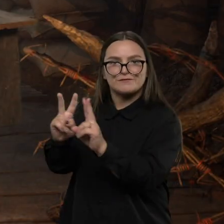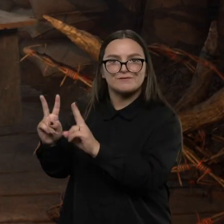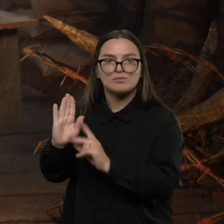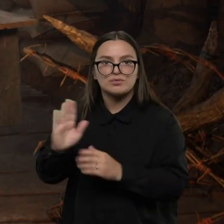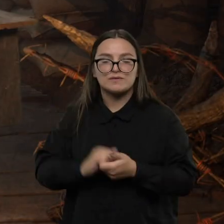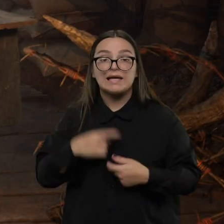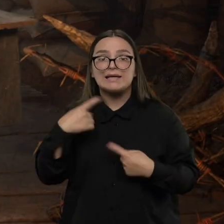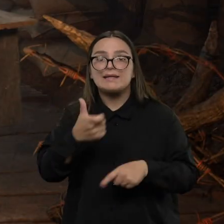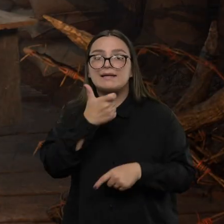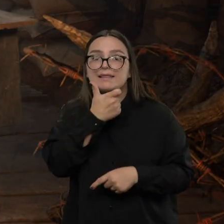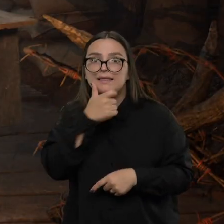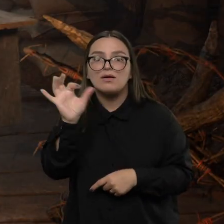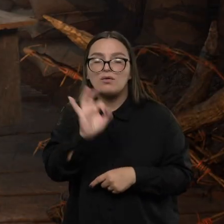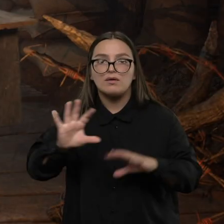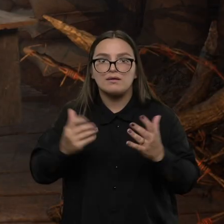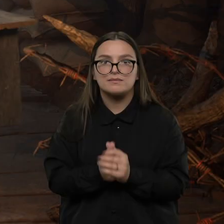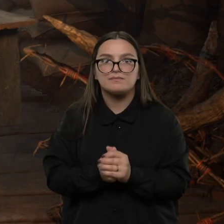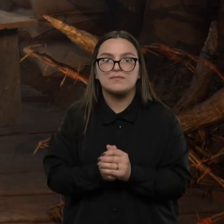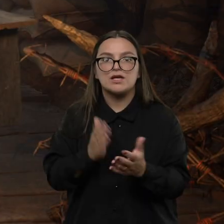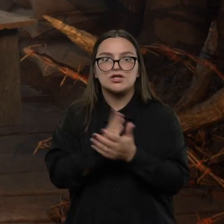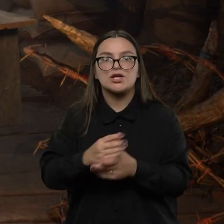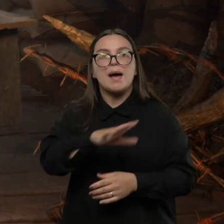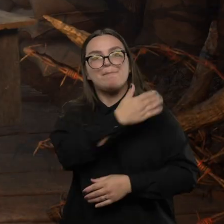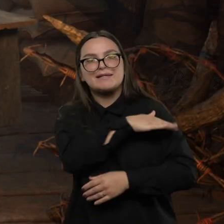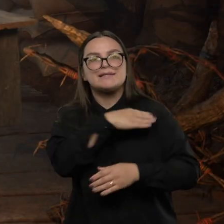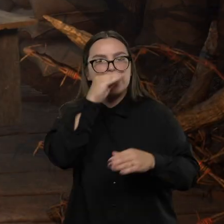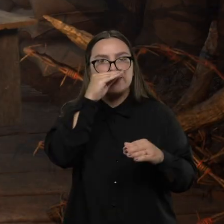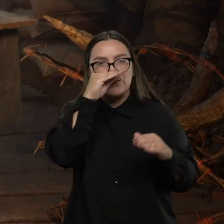medžiagą. Kitoje laidoje aplankysime keletą